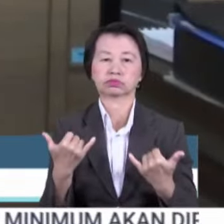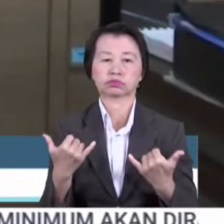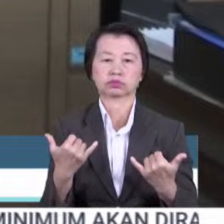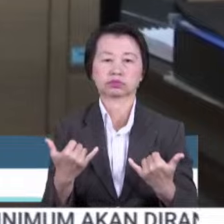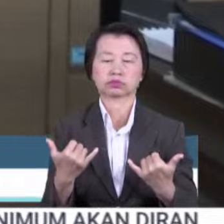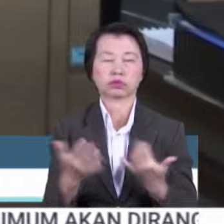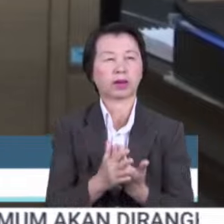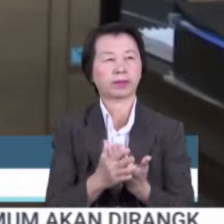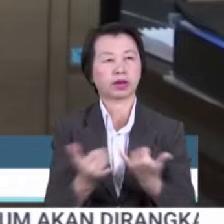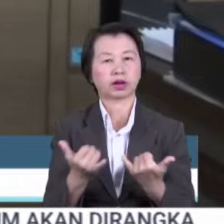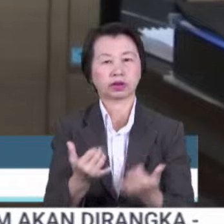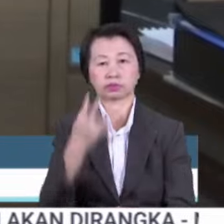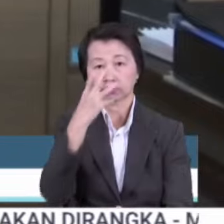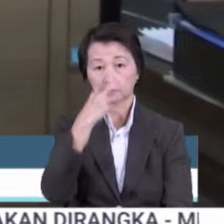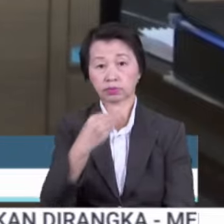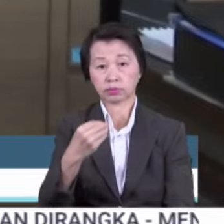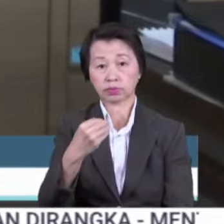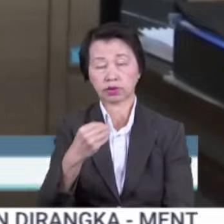Seremban